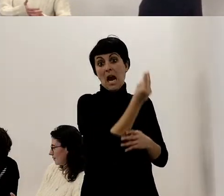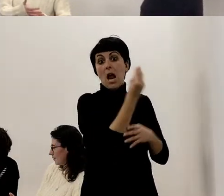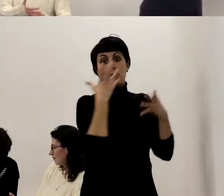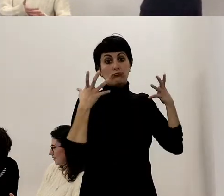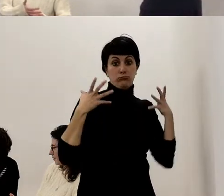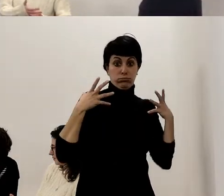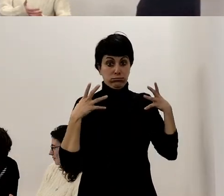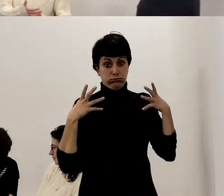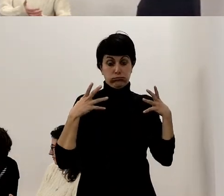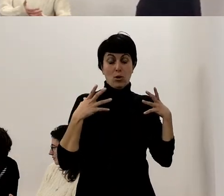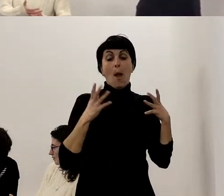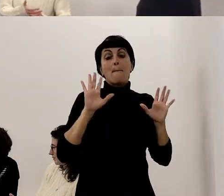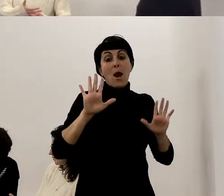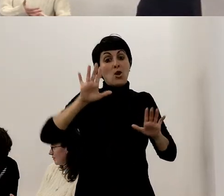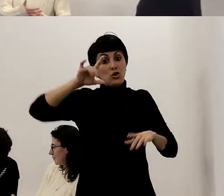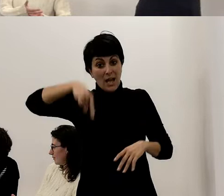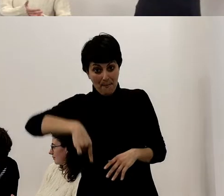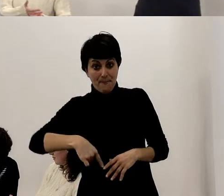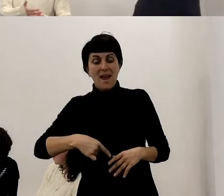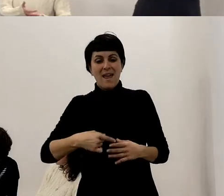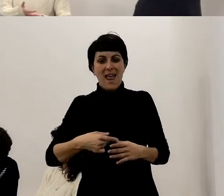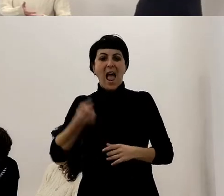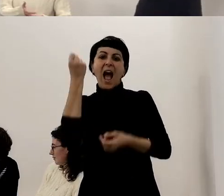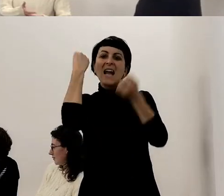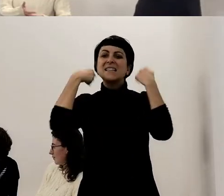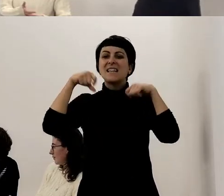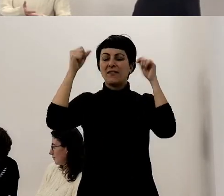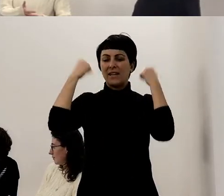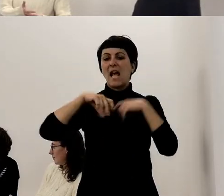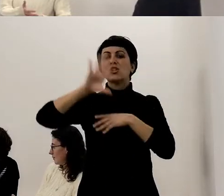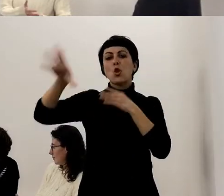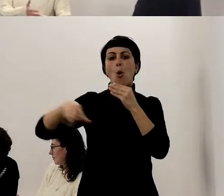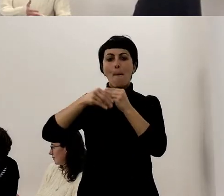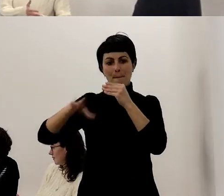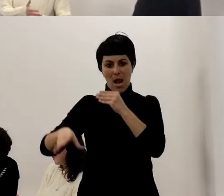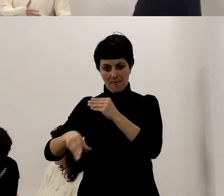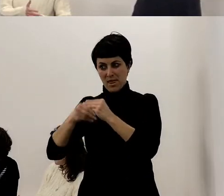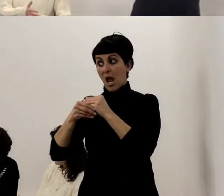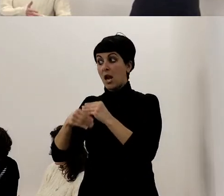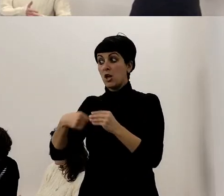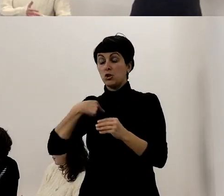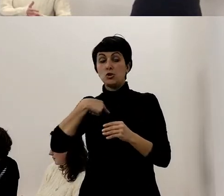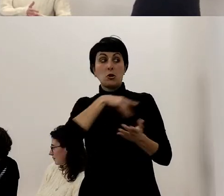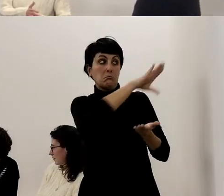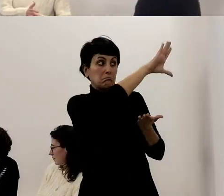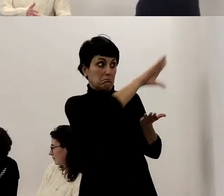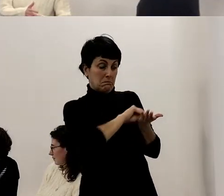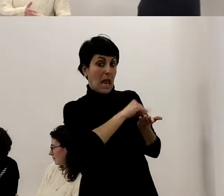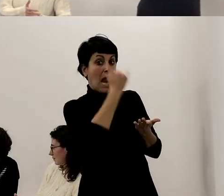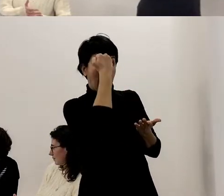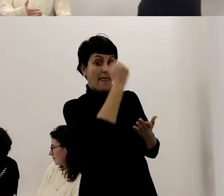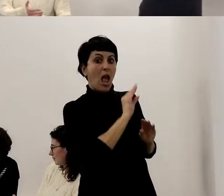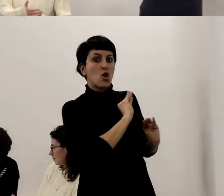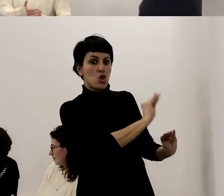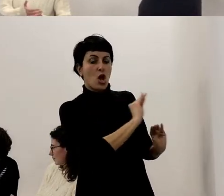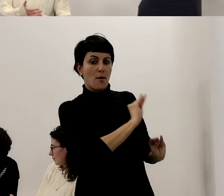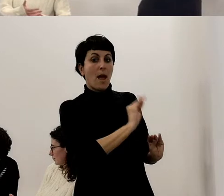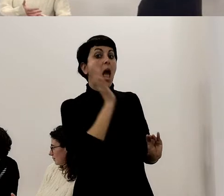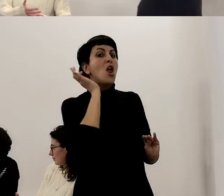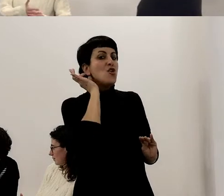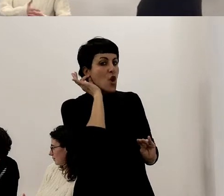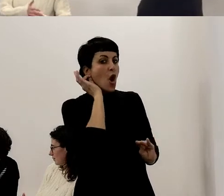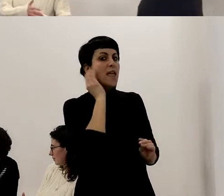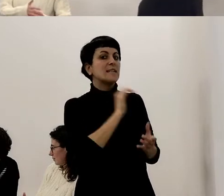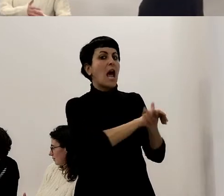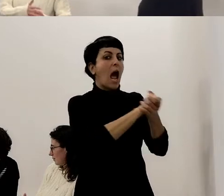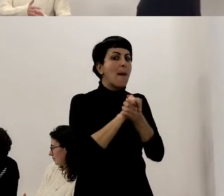que, si ho dic, són les activitats complementàries que fem. Jo t'agafo la idea de només portaré noies amigues meves